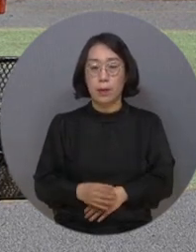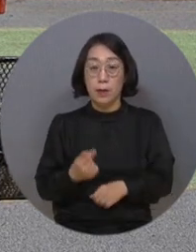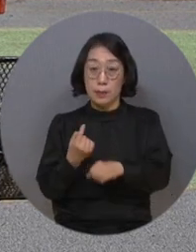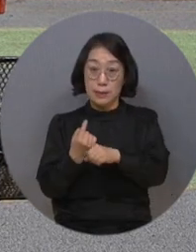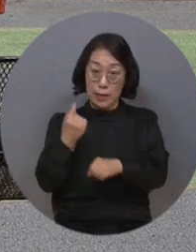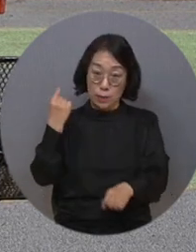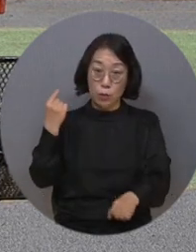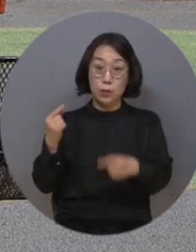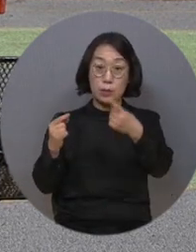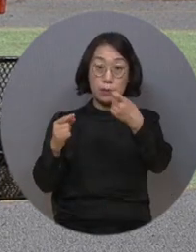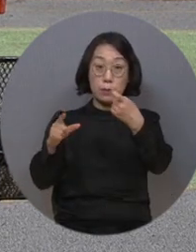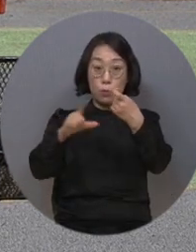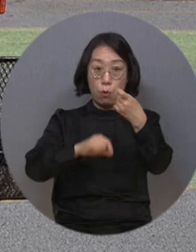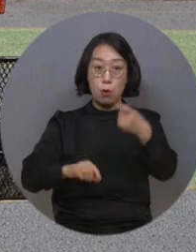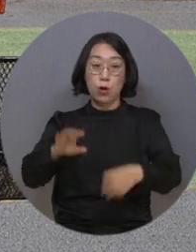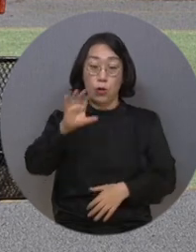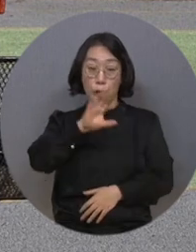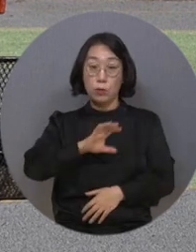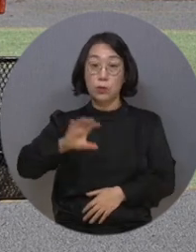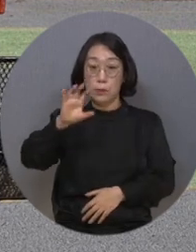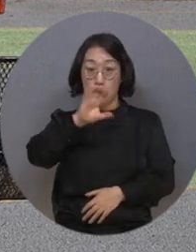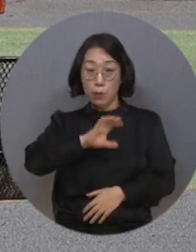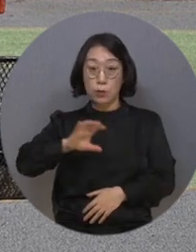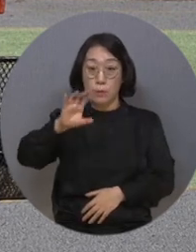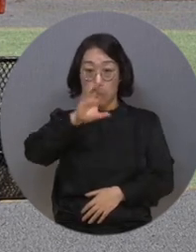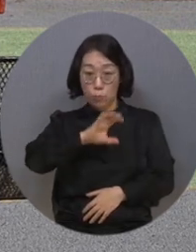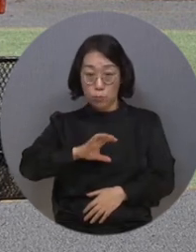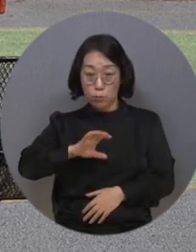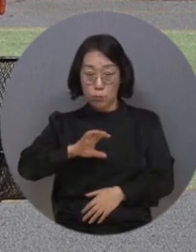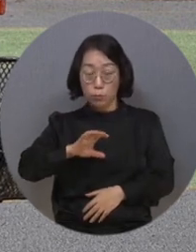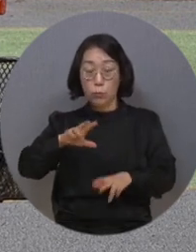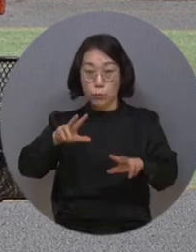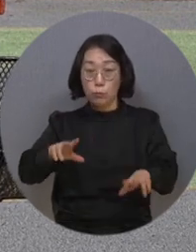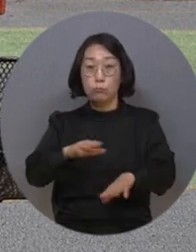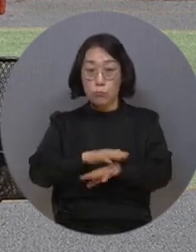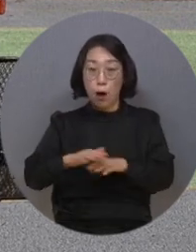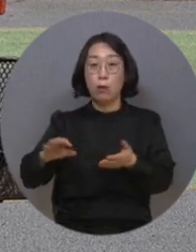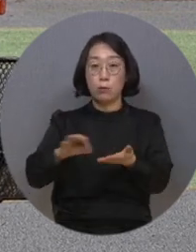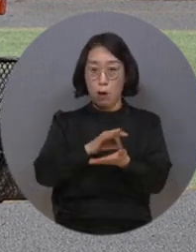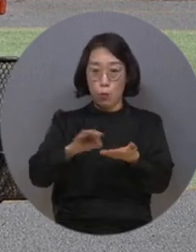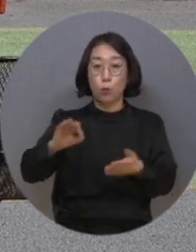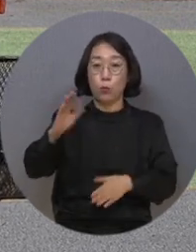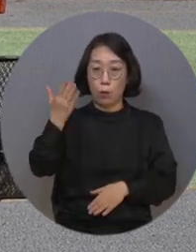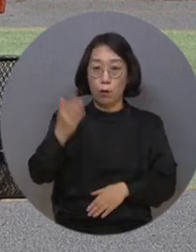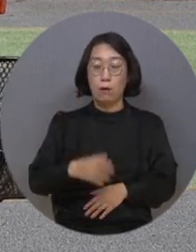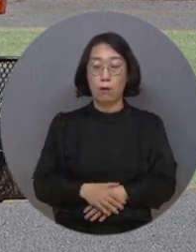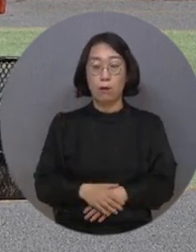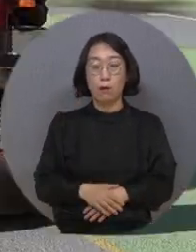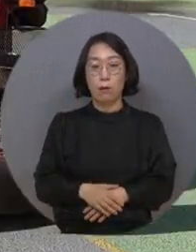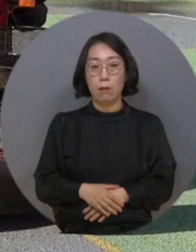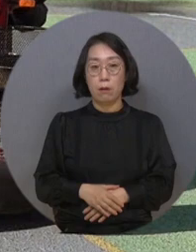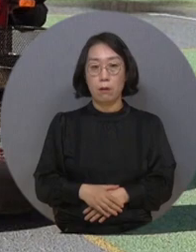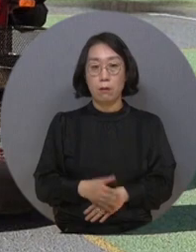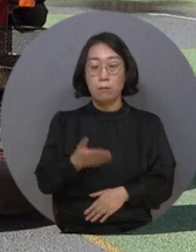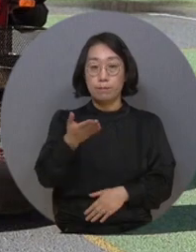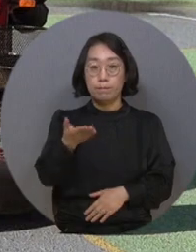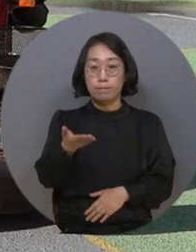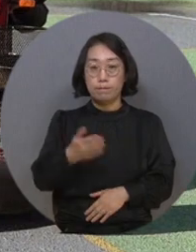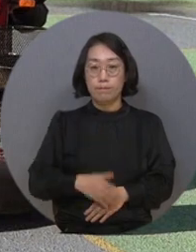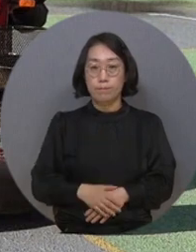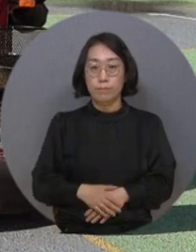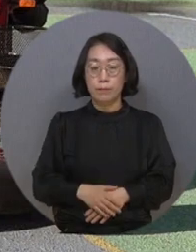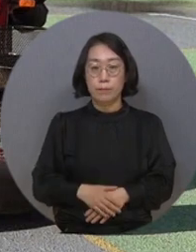11월 달에 이거 연습을 해가지고, 네. 지금은 이제 굉장히 잘 타고 있습니다. 네. 과장님 이거를